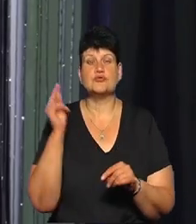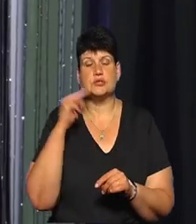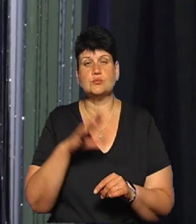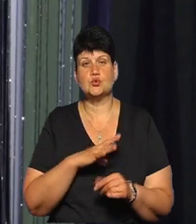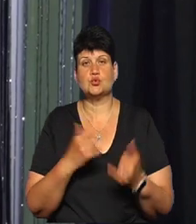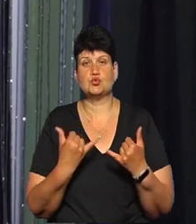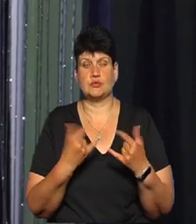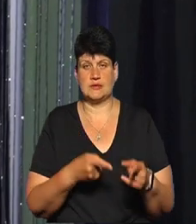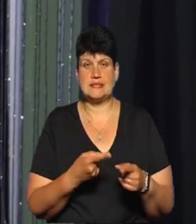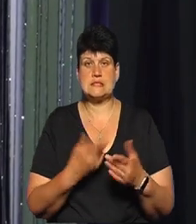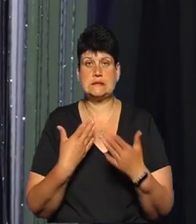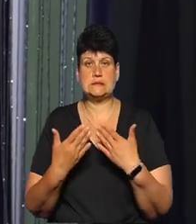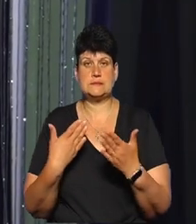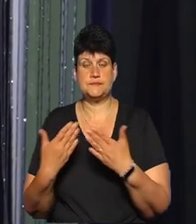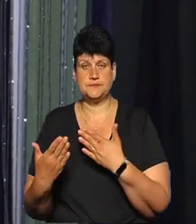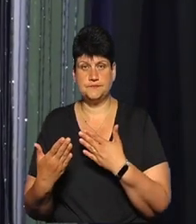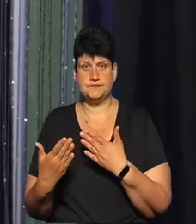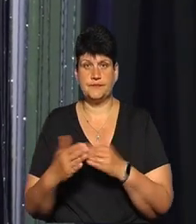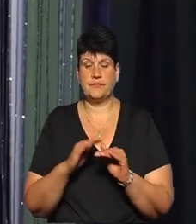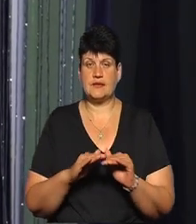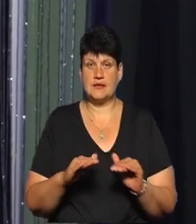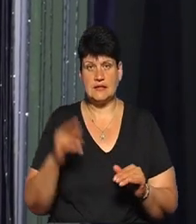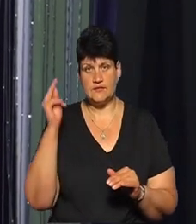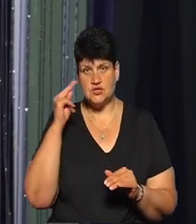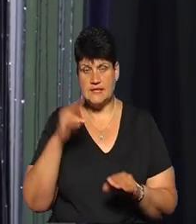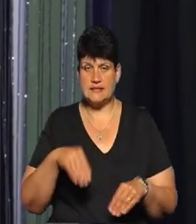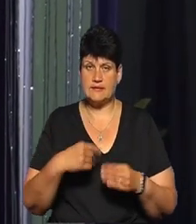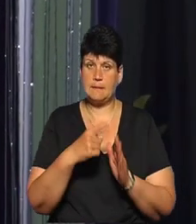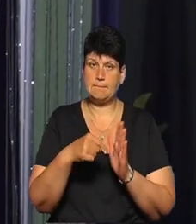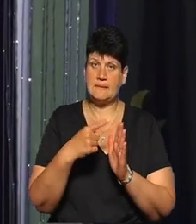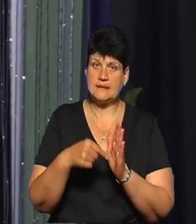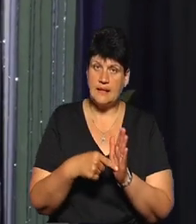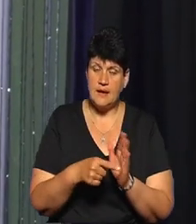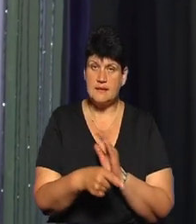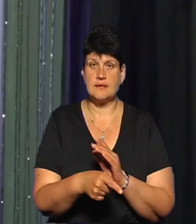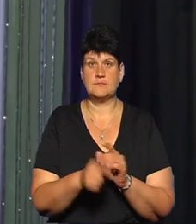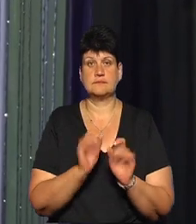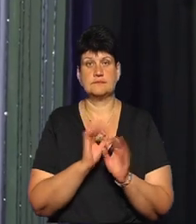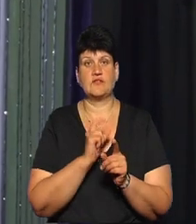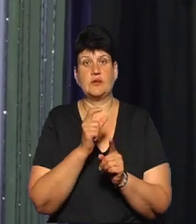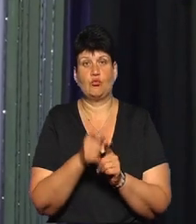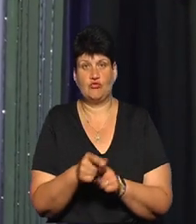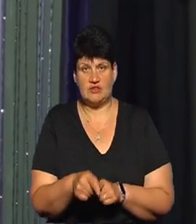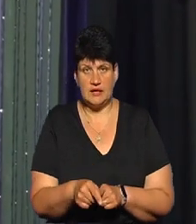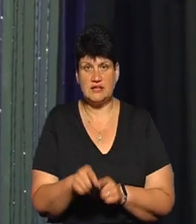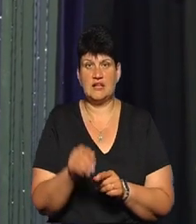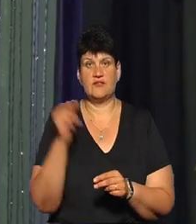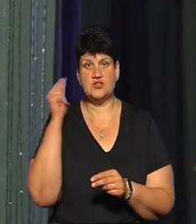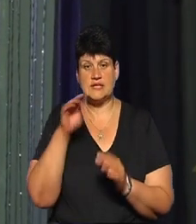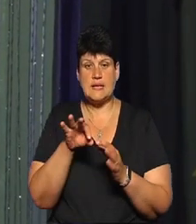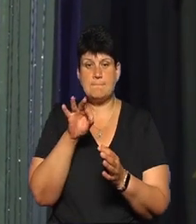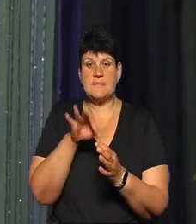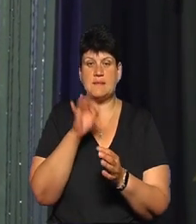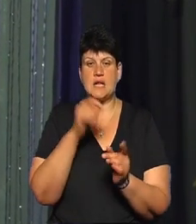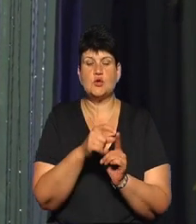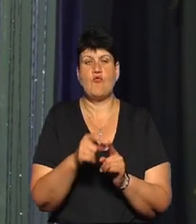Це комунікативна функція. Діти вчаться задавати запитання, відповідати на них. Діти вчаться підбирати слова не просто так,